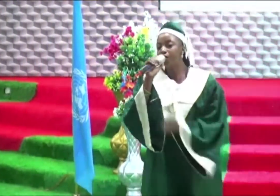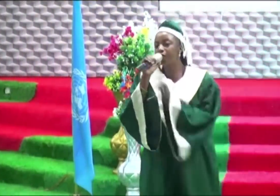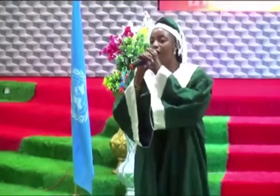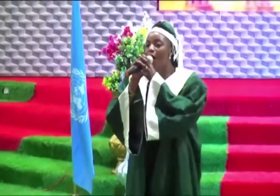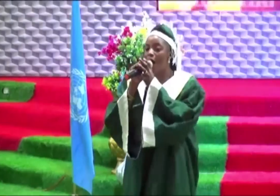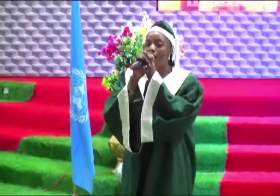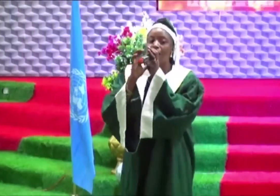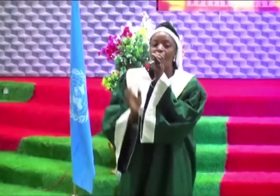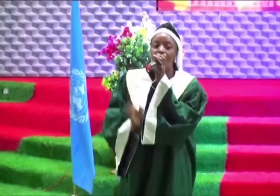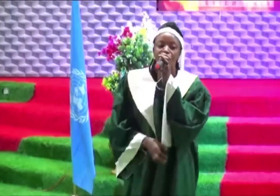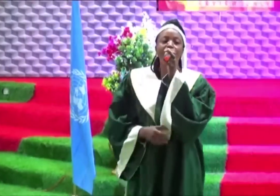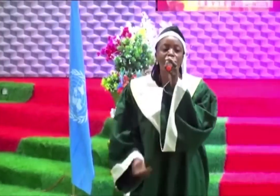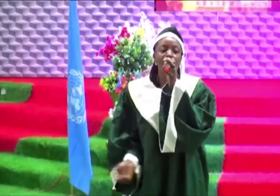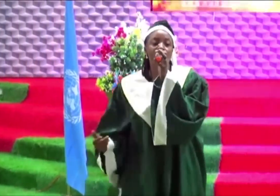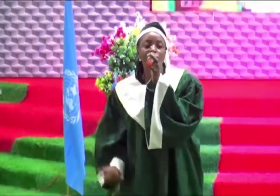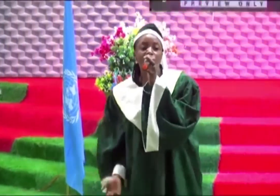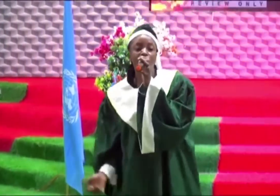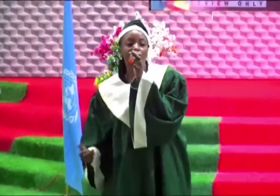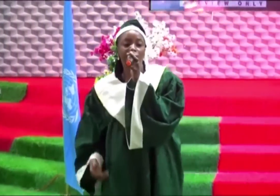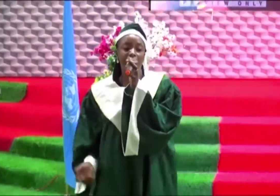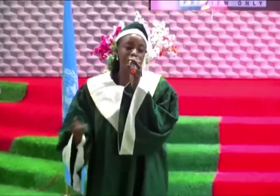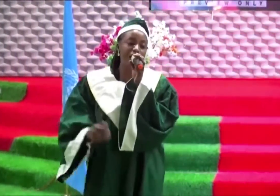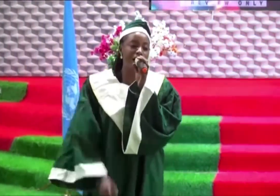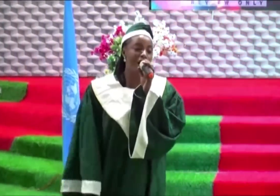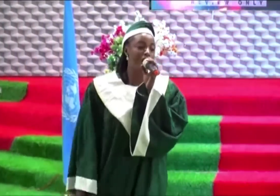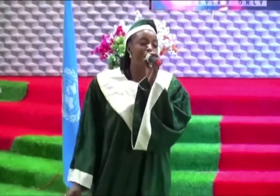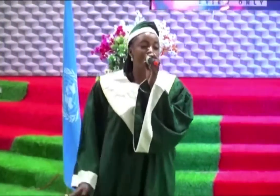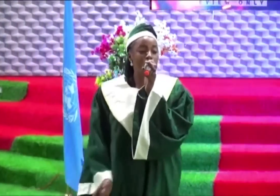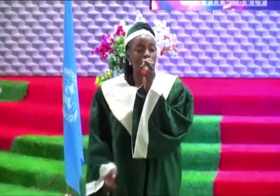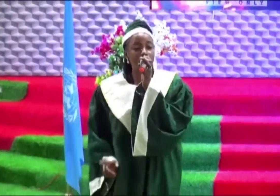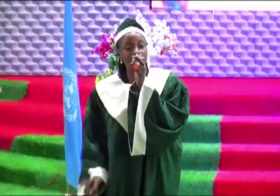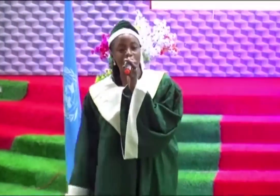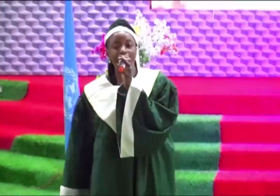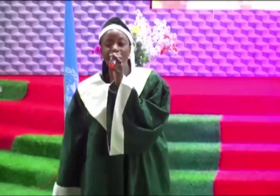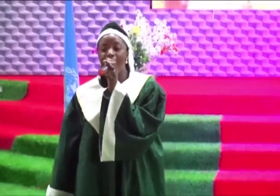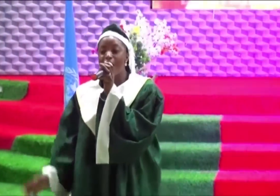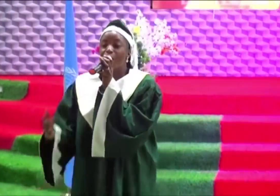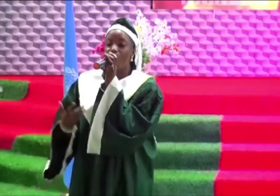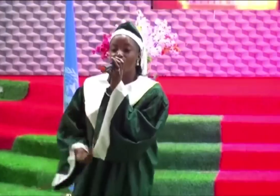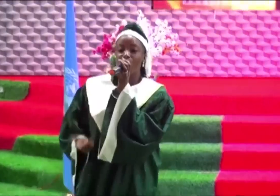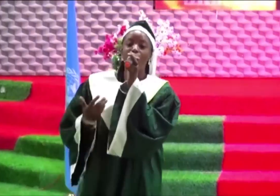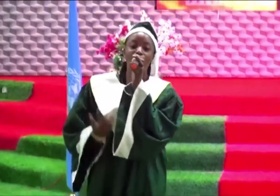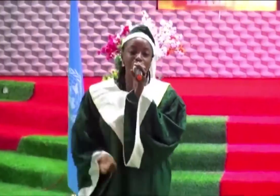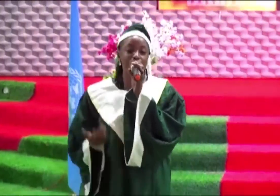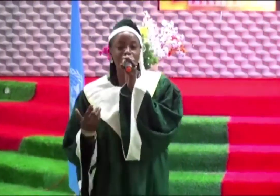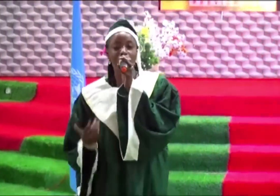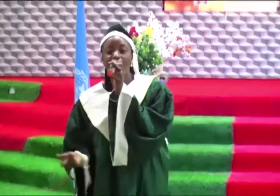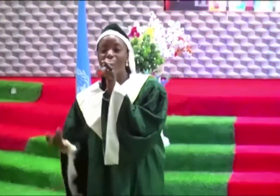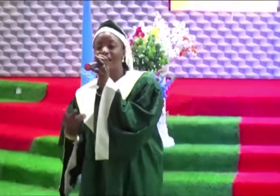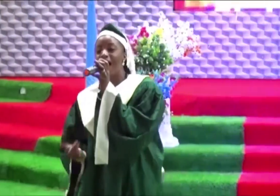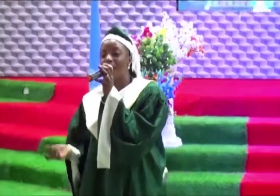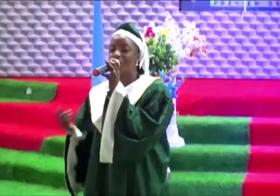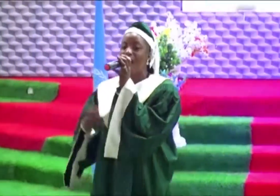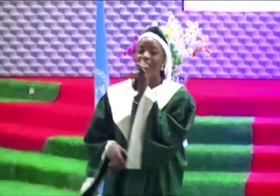sí o, kò sóhun tó kọjá àdúrà o. Kò sí ìyáyá, kò sóhun tó